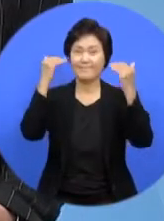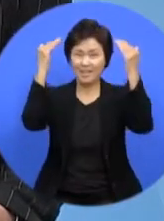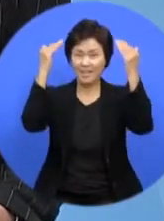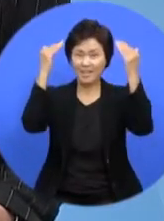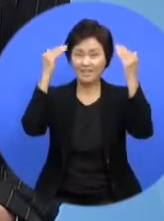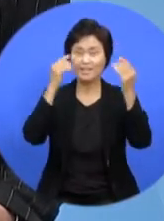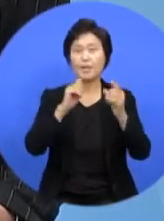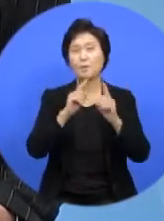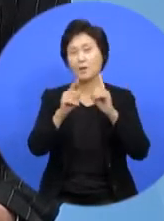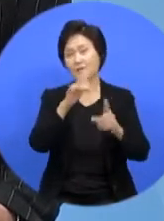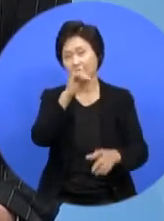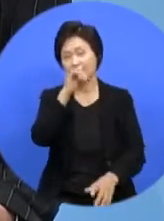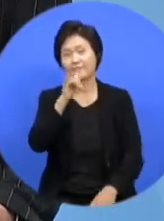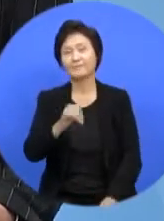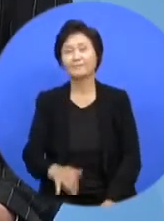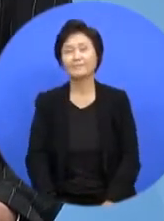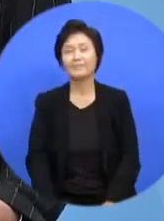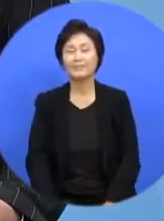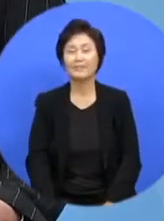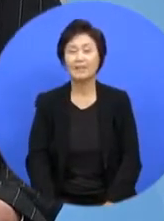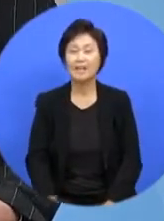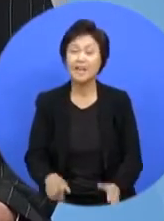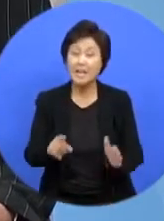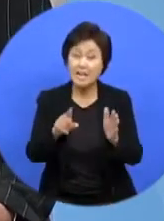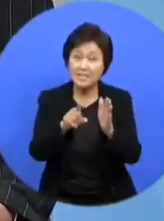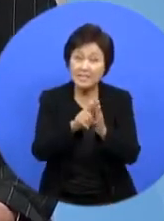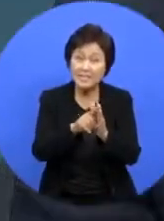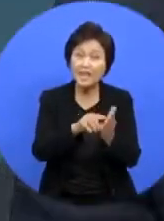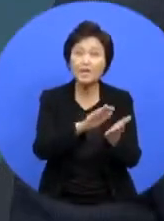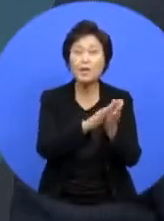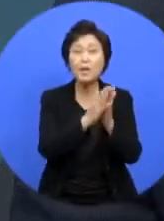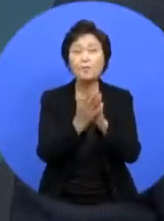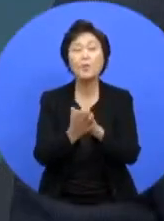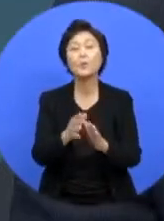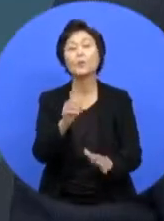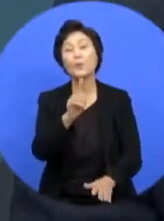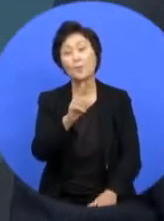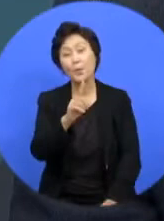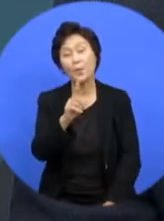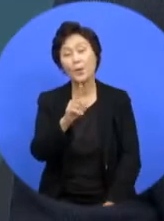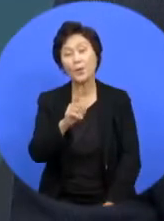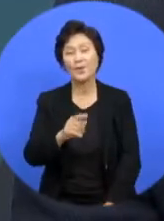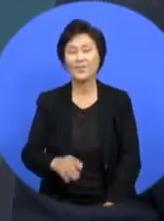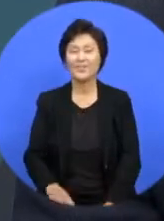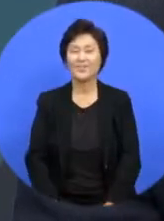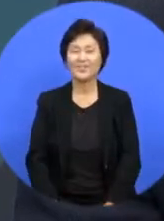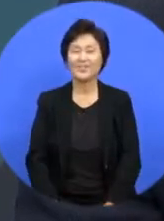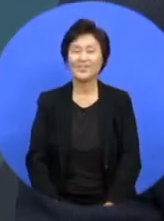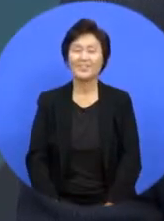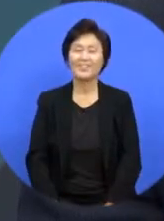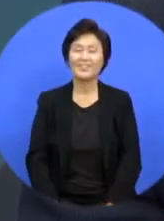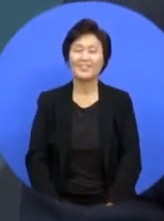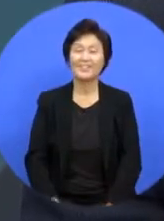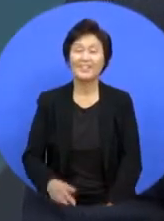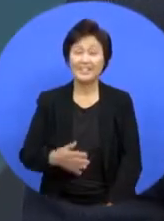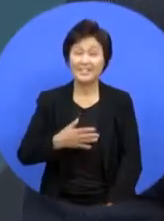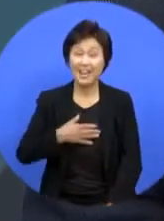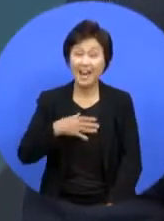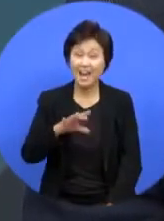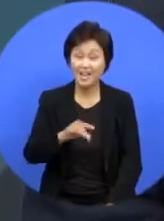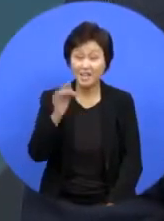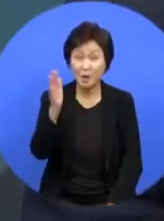할게요. 예. 내 신앙에 어떤 변화가 생겼습니까? 저는 모태 신앙이었기 때문에